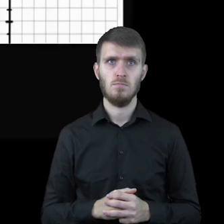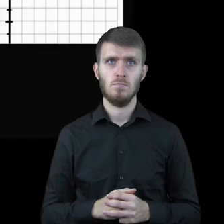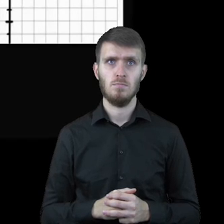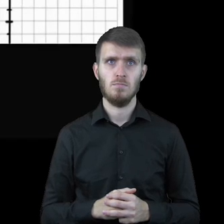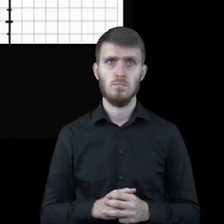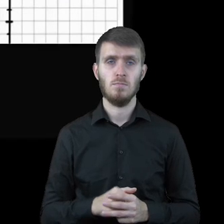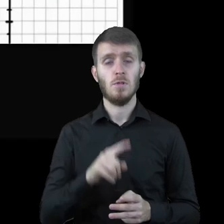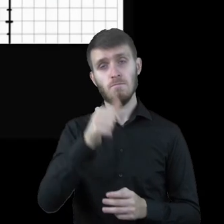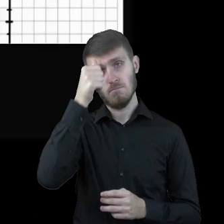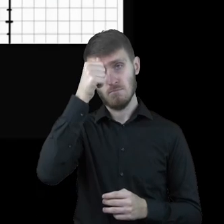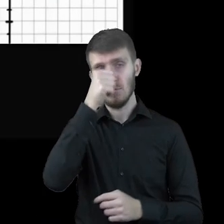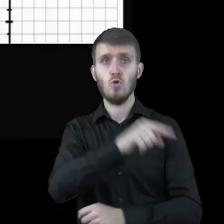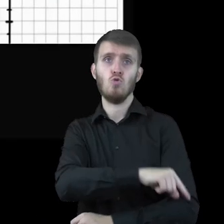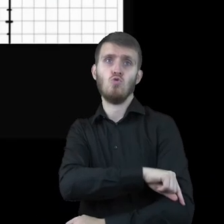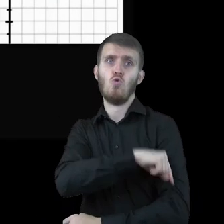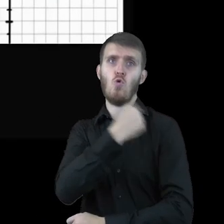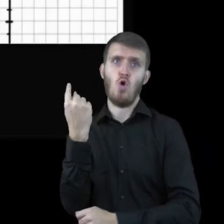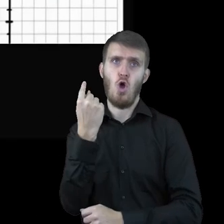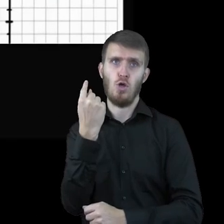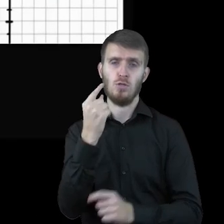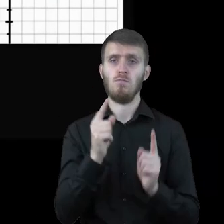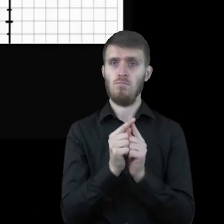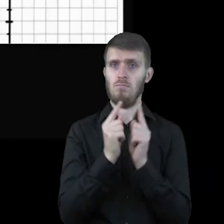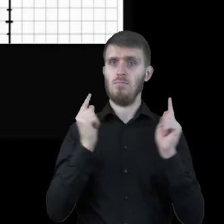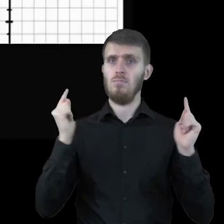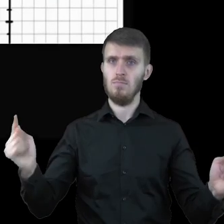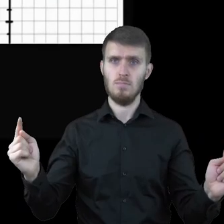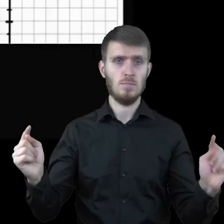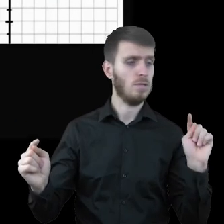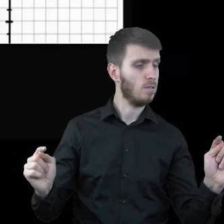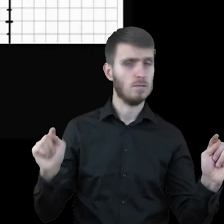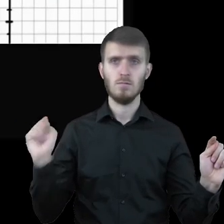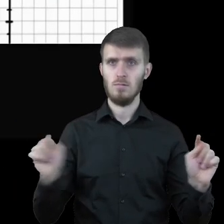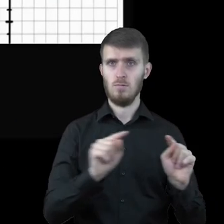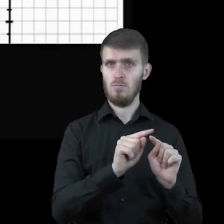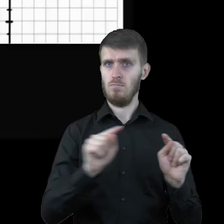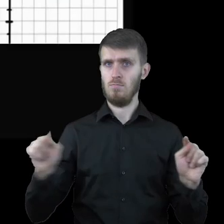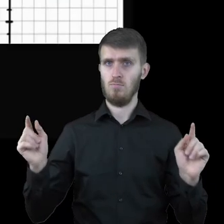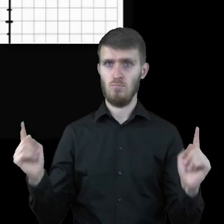odcinka